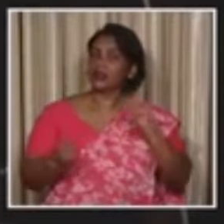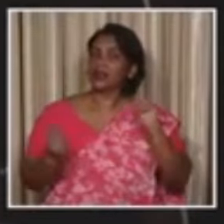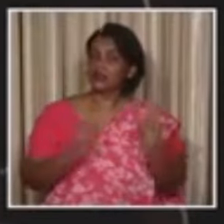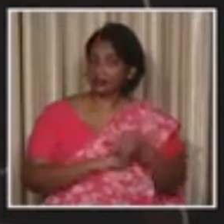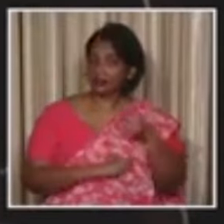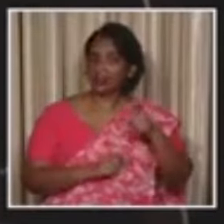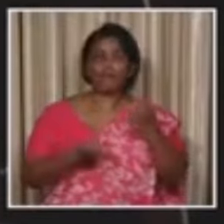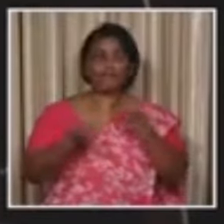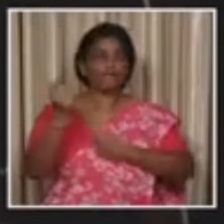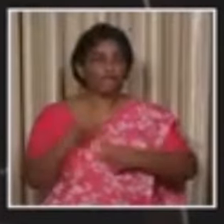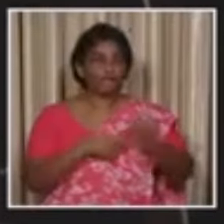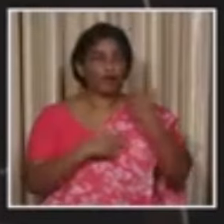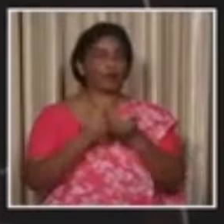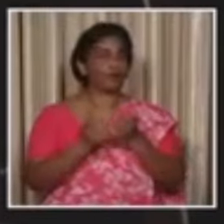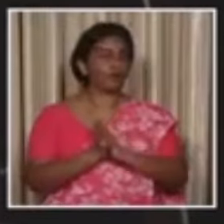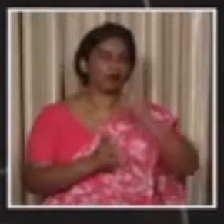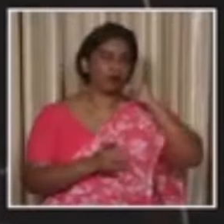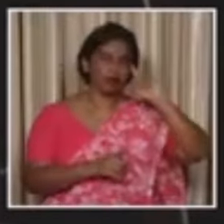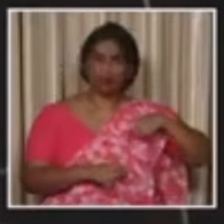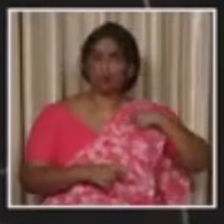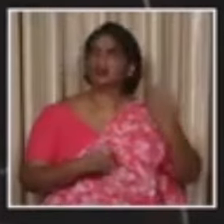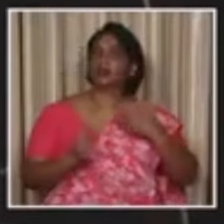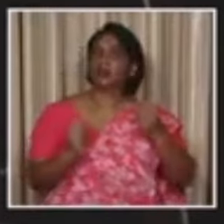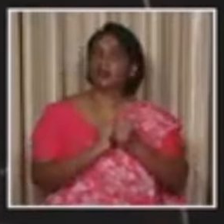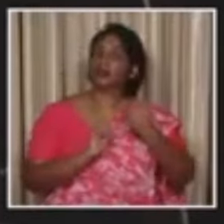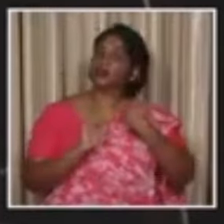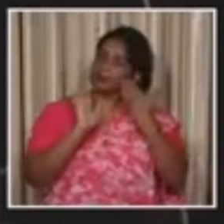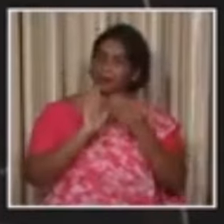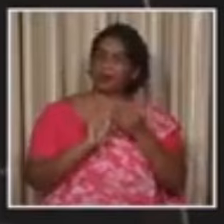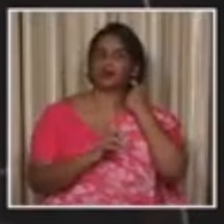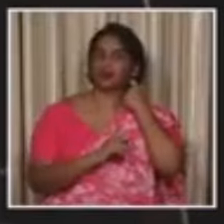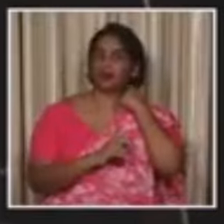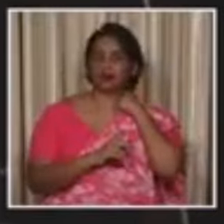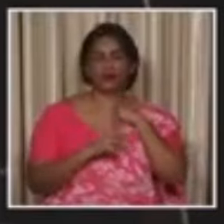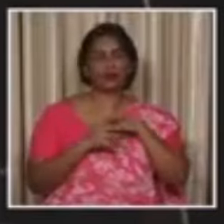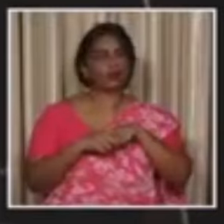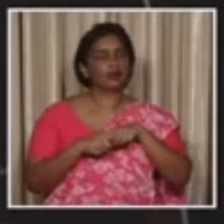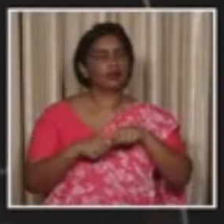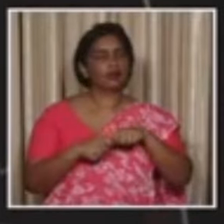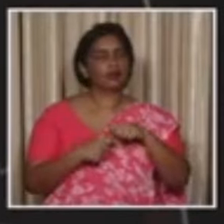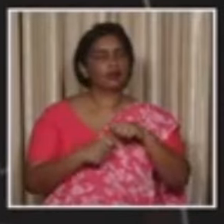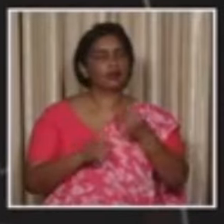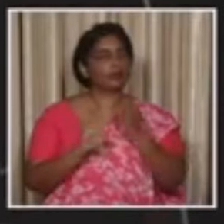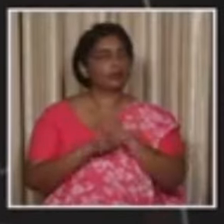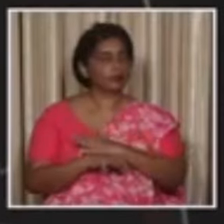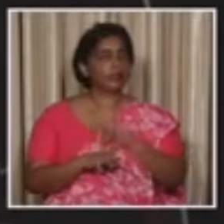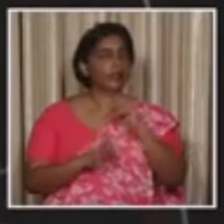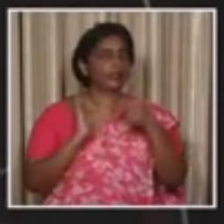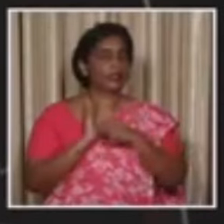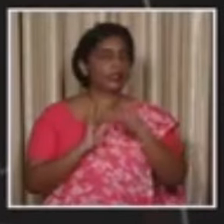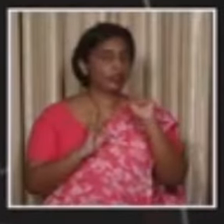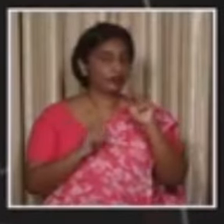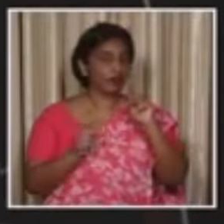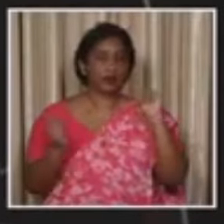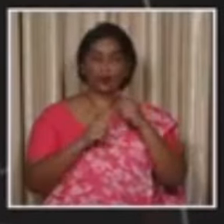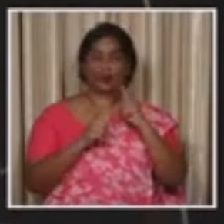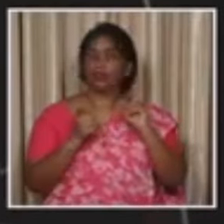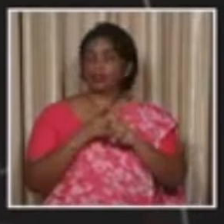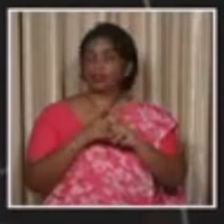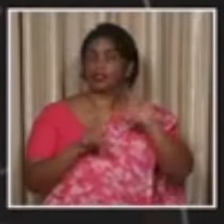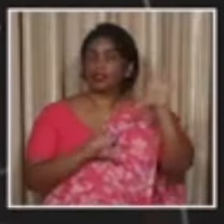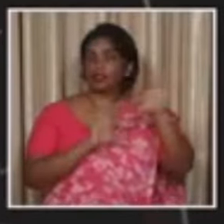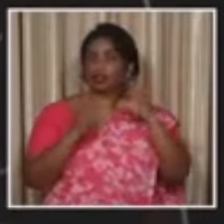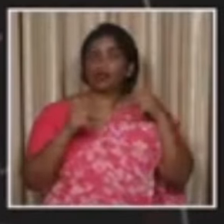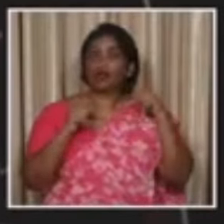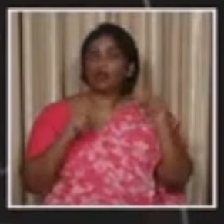එක විකුණගෙන තමන්ට ඕන දේවල් කරන හැටි පෙන්වන්න. පෞගිය T20 තරගාවලියේ තෝරගත්තේ නැති